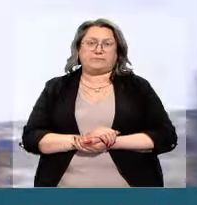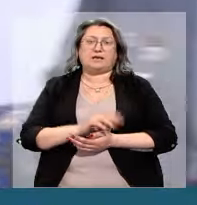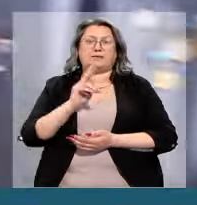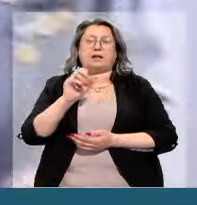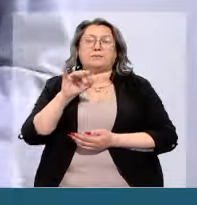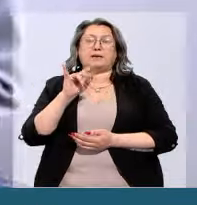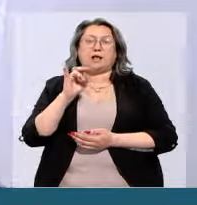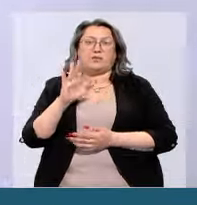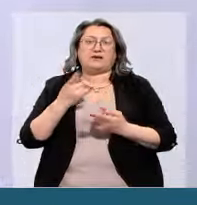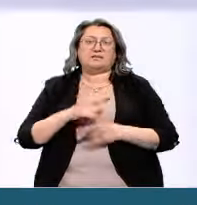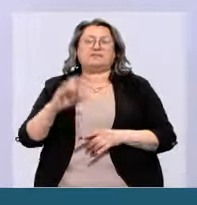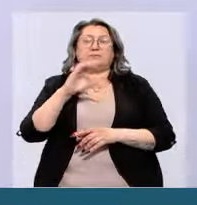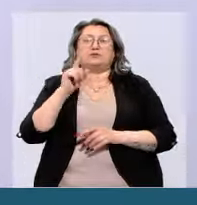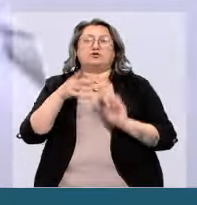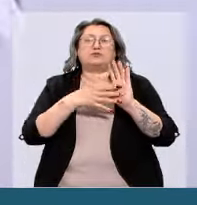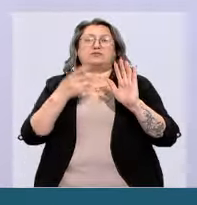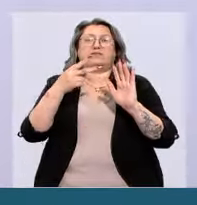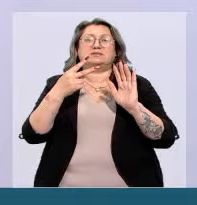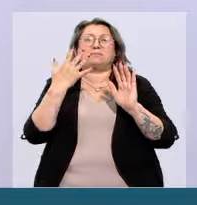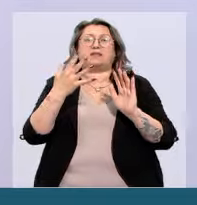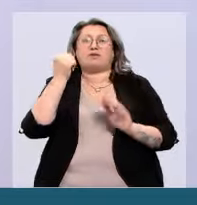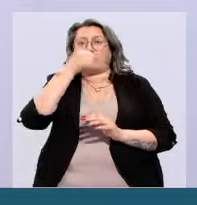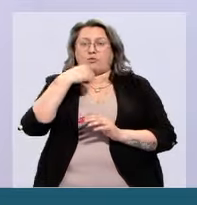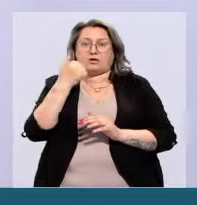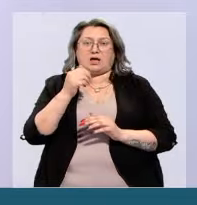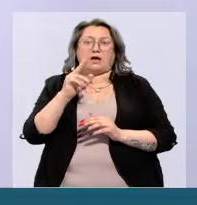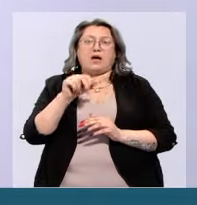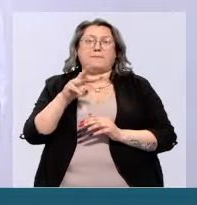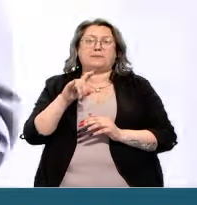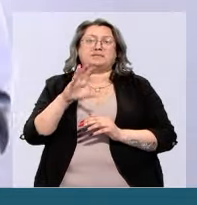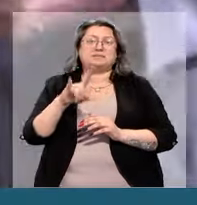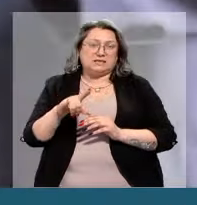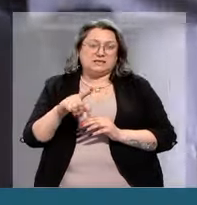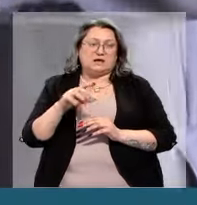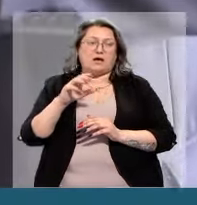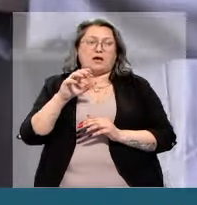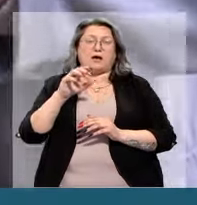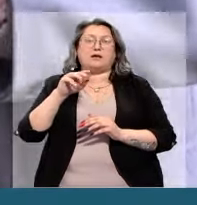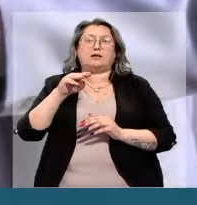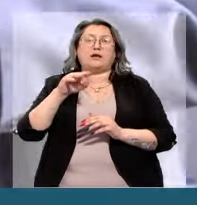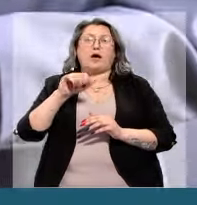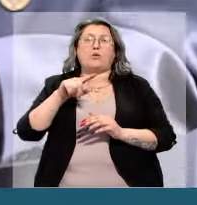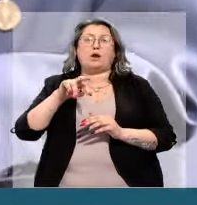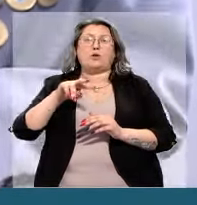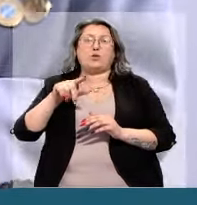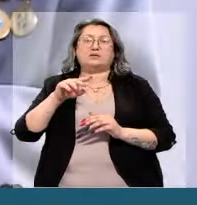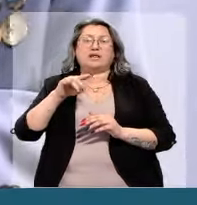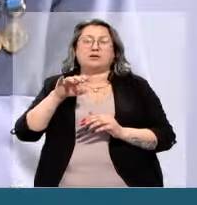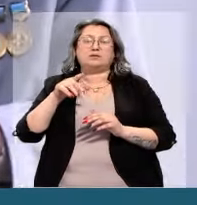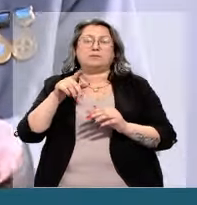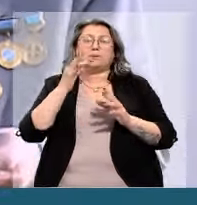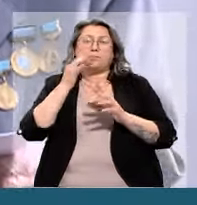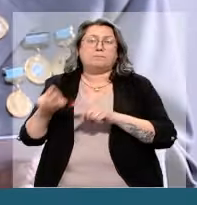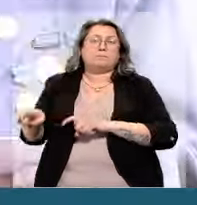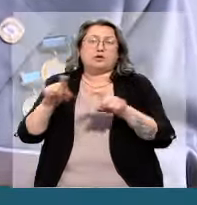Касымхан Алдабергенов родился в сентябре 1925 года в Камыстинском районе Хаоле Талдыкөл. Затем его семья